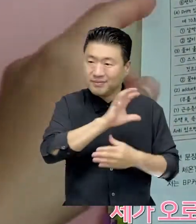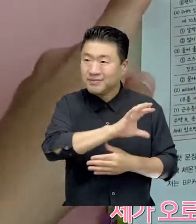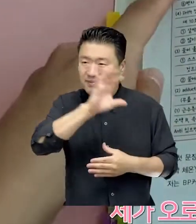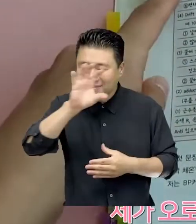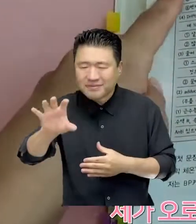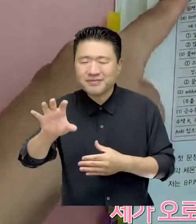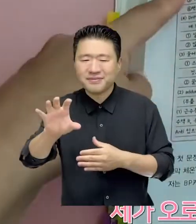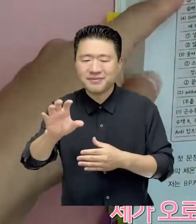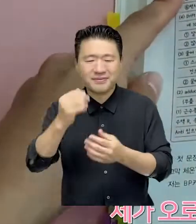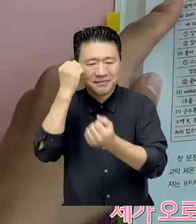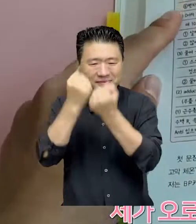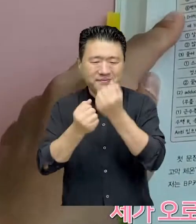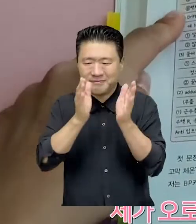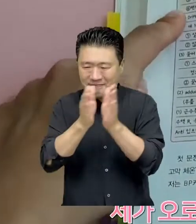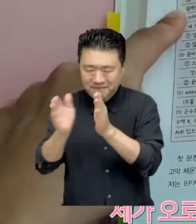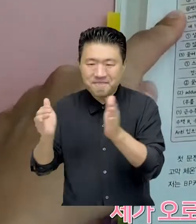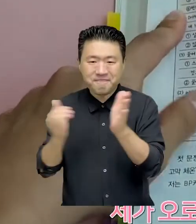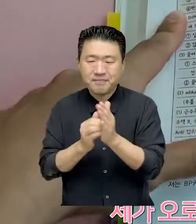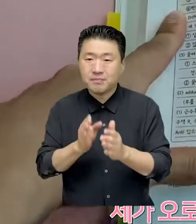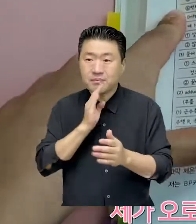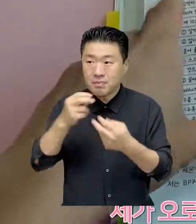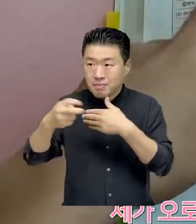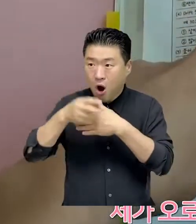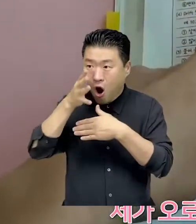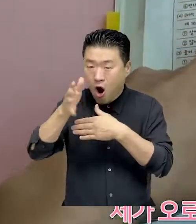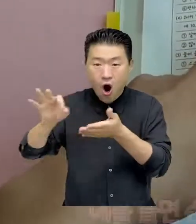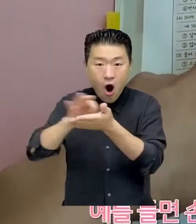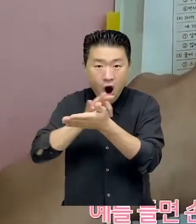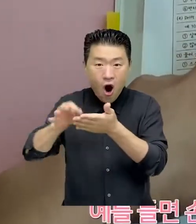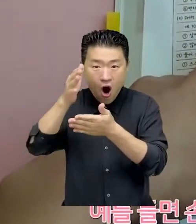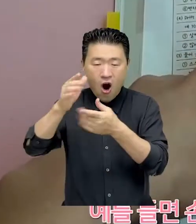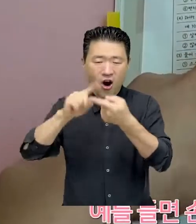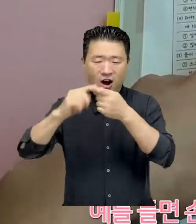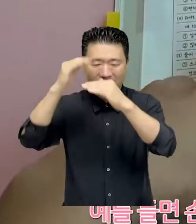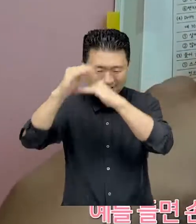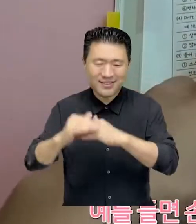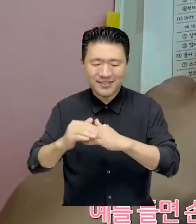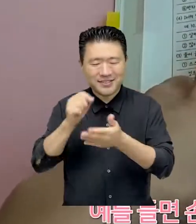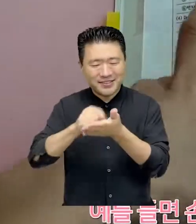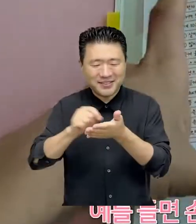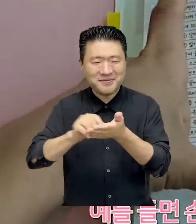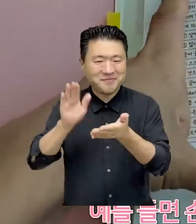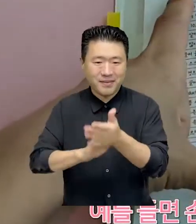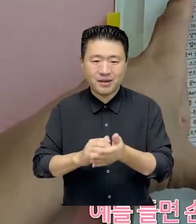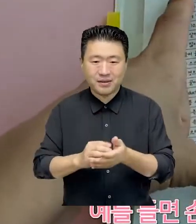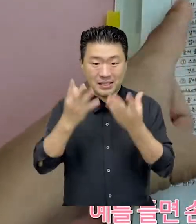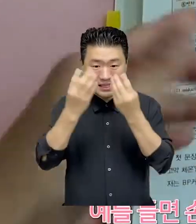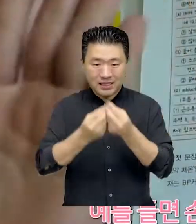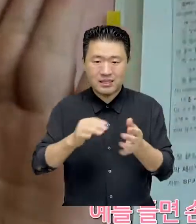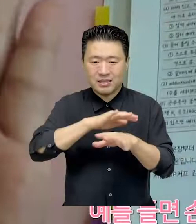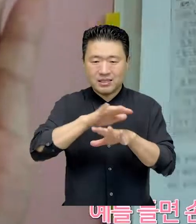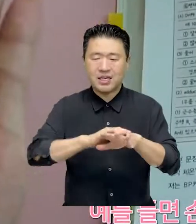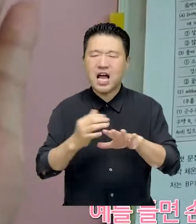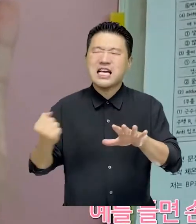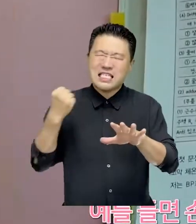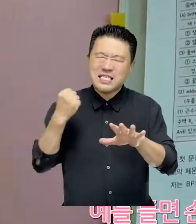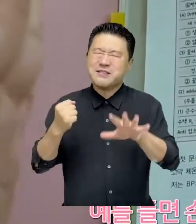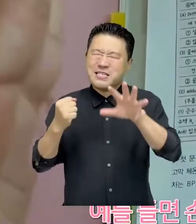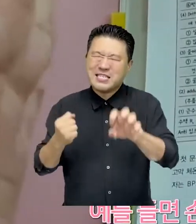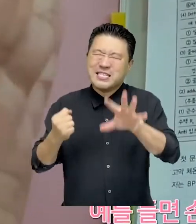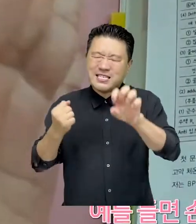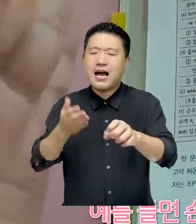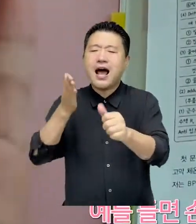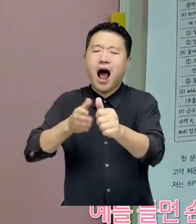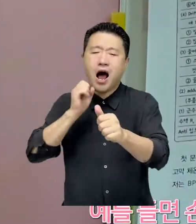그런 데이터들을 토대로 정리해서 실제로 병원에서 사용했던 것들 적어봤어요. 예를 들면 손바닥이